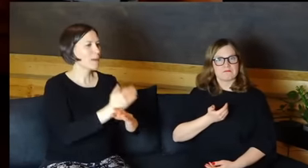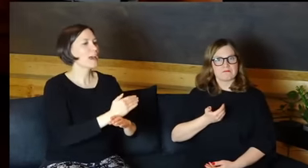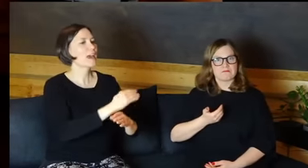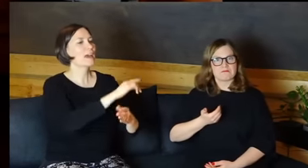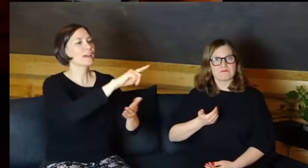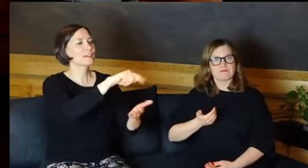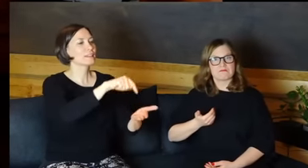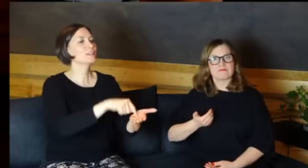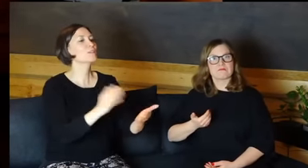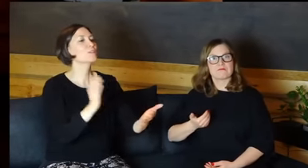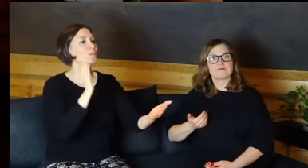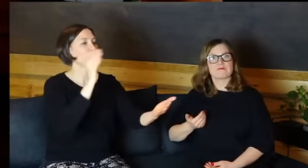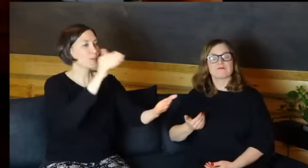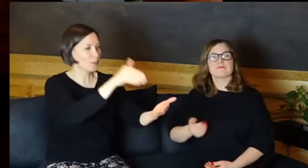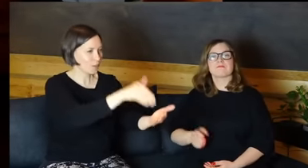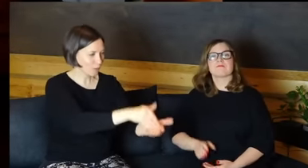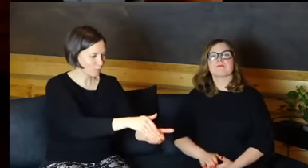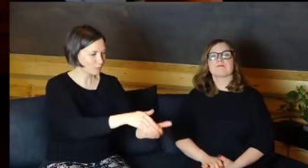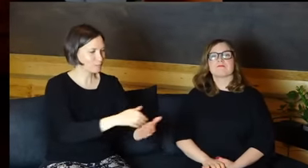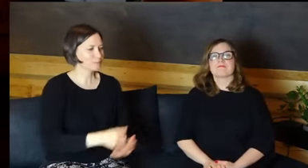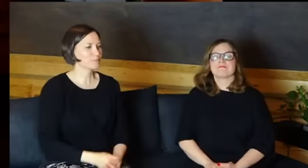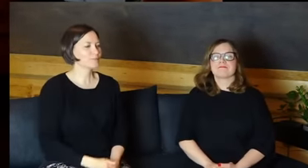Betlehemin tykö.